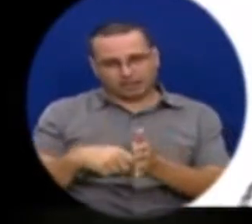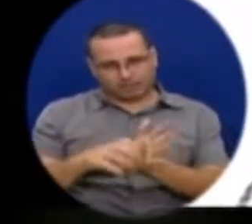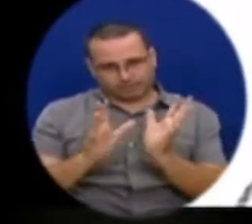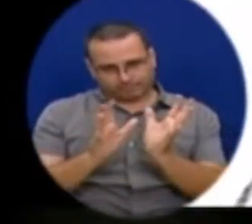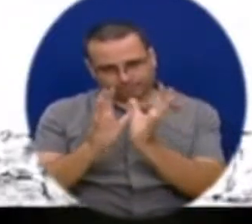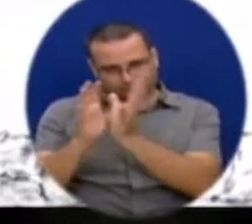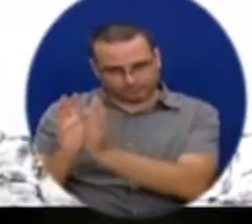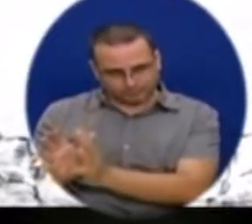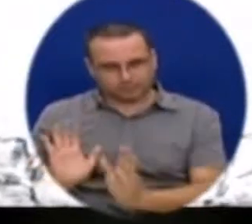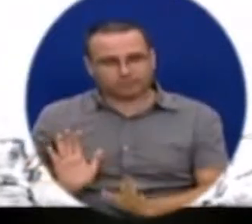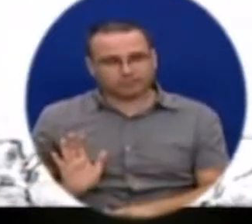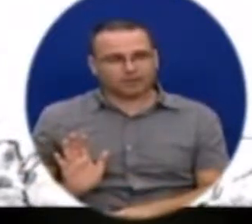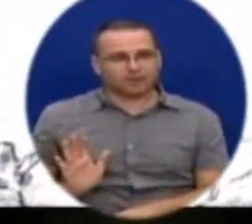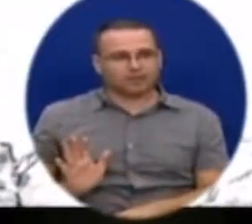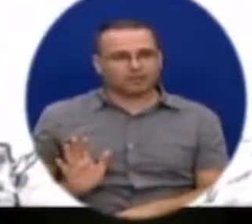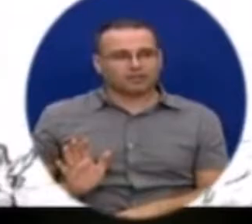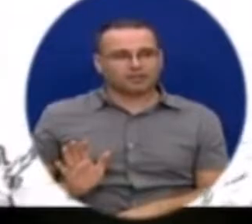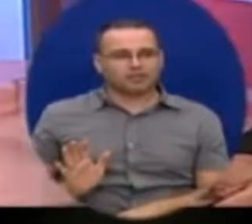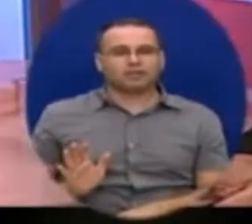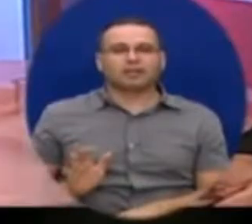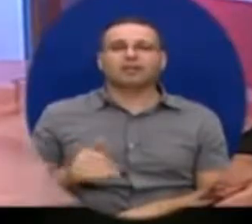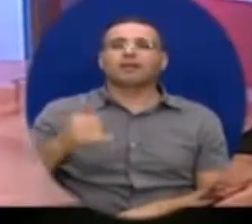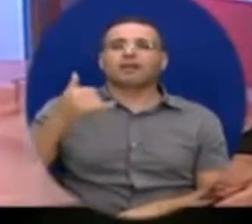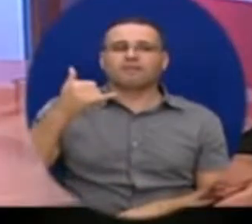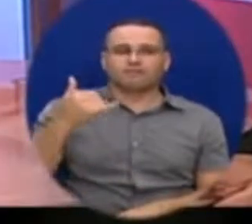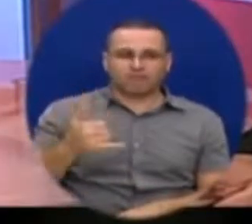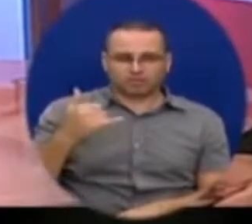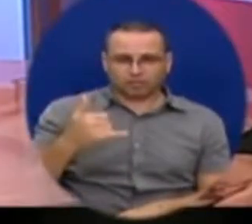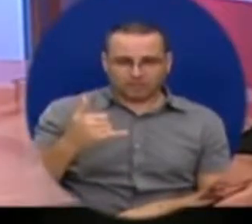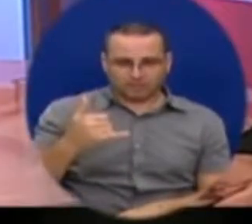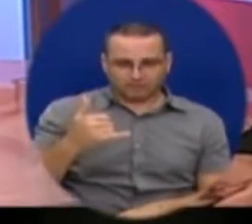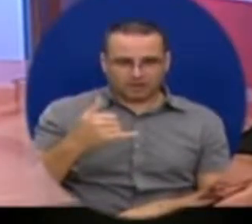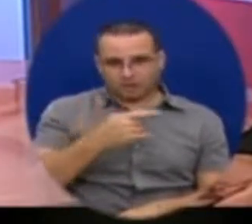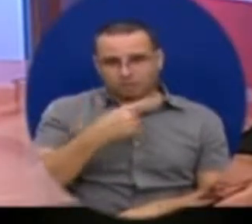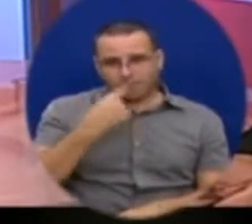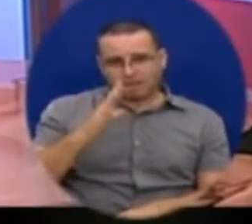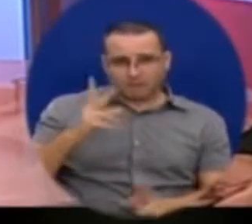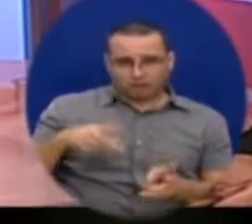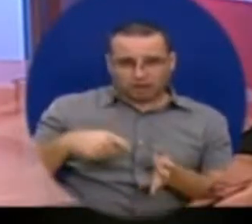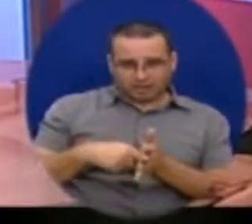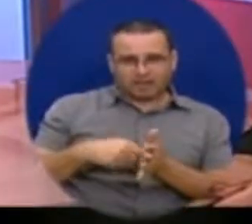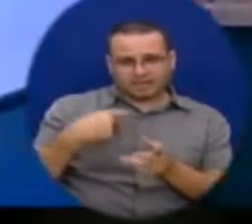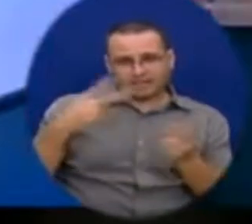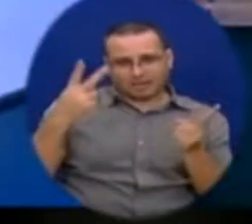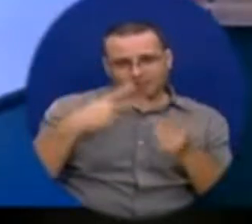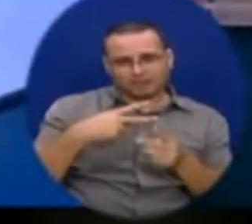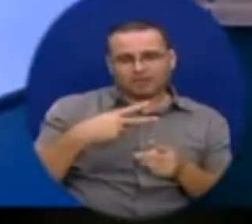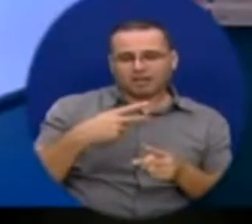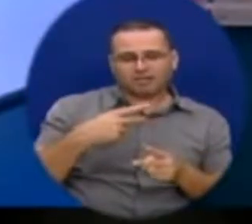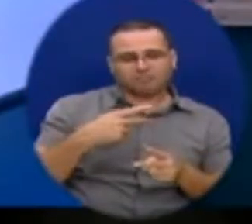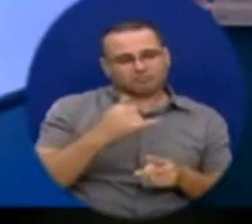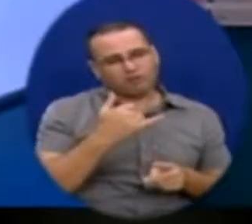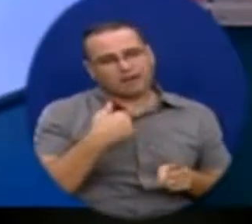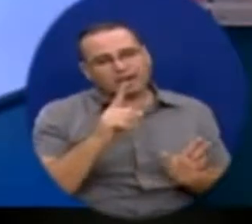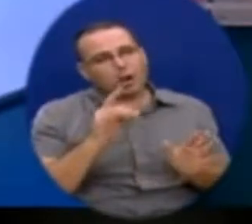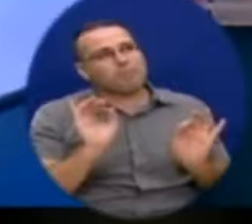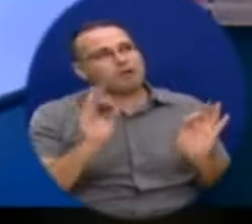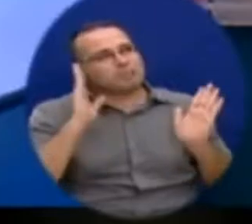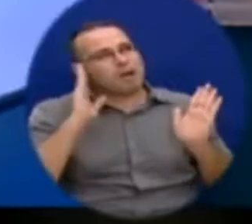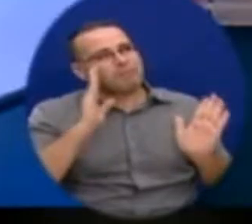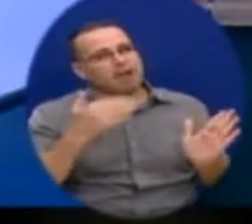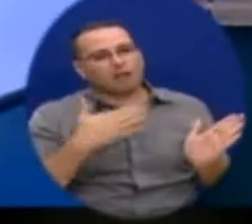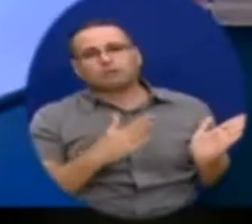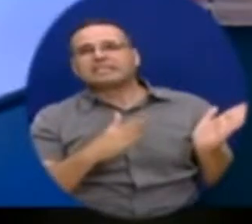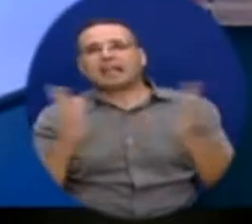זאת אומרת, אם אתה אומר אם אפשר איכשהו לתקן את זה, אני מניח שסטינו ממנו. כן, שאני סקפטי לגבי... תגיד, עכשיו, מה אנחנו רואים בתערוכה